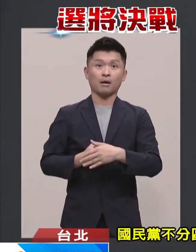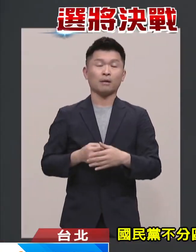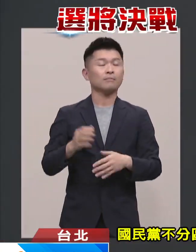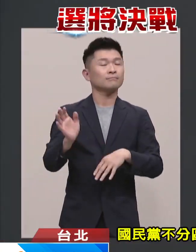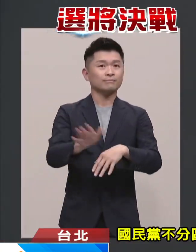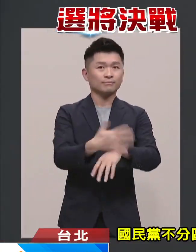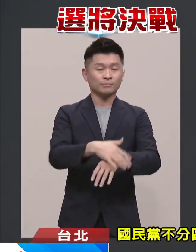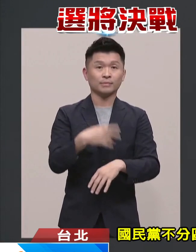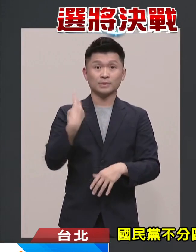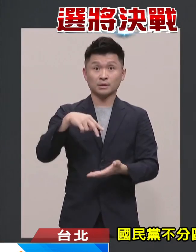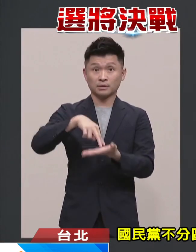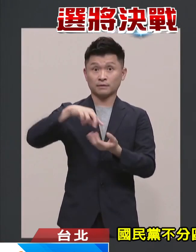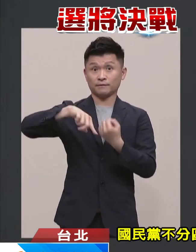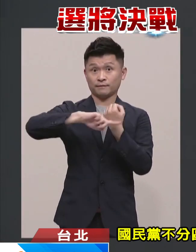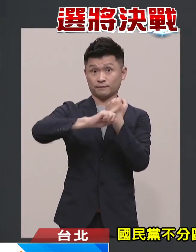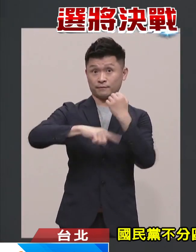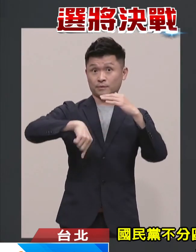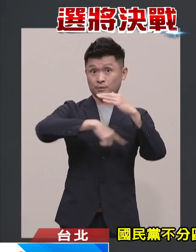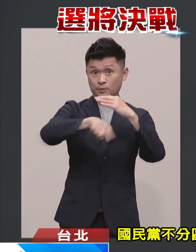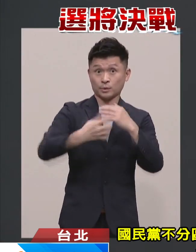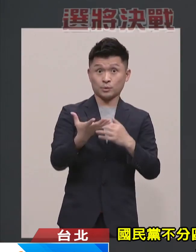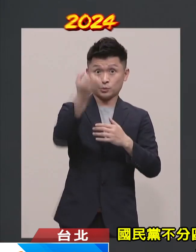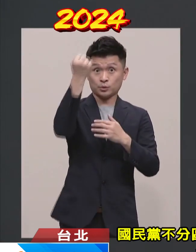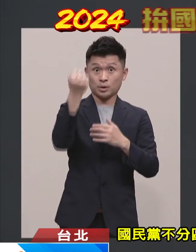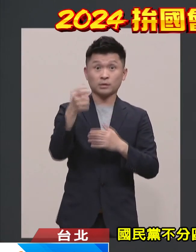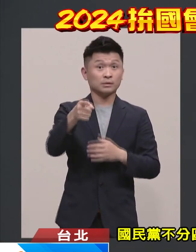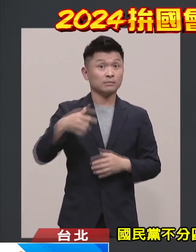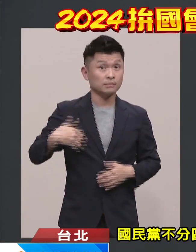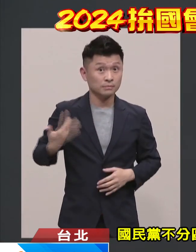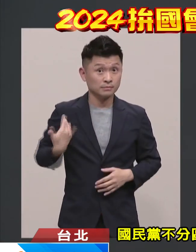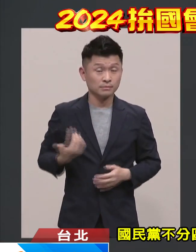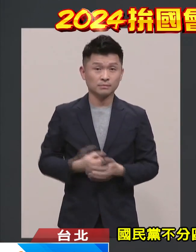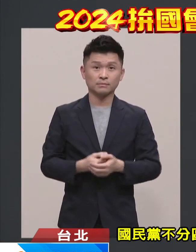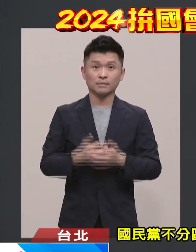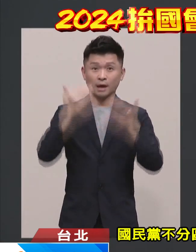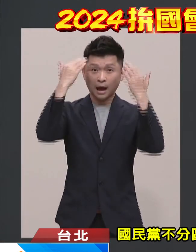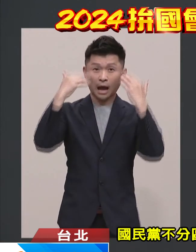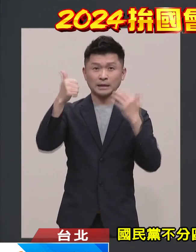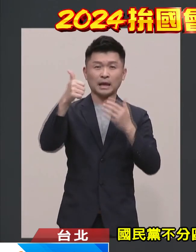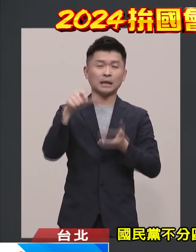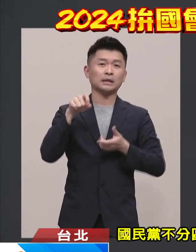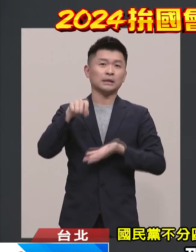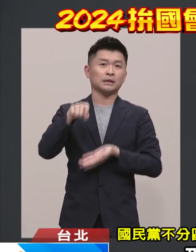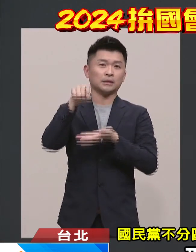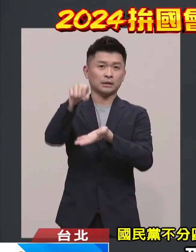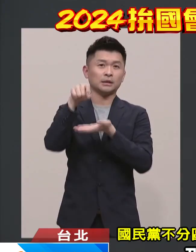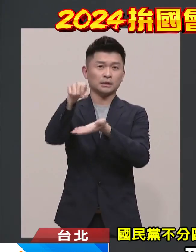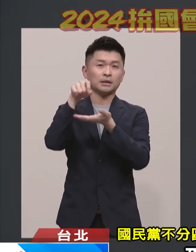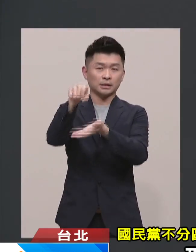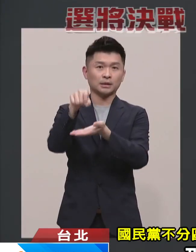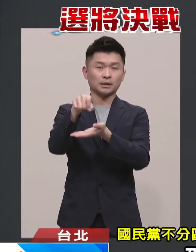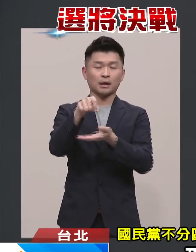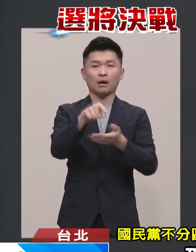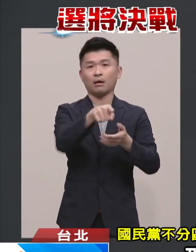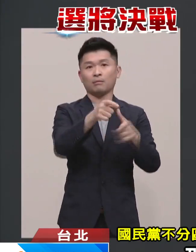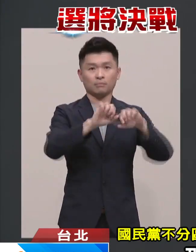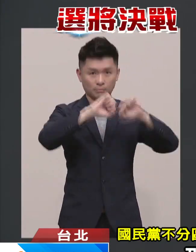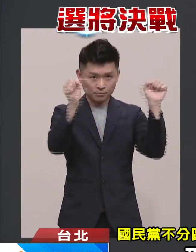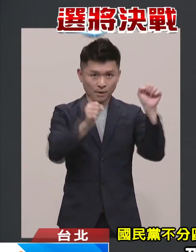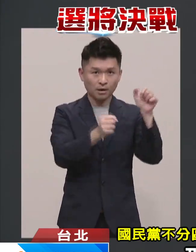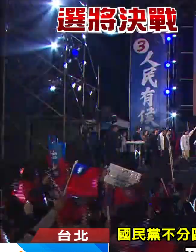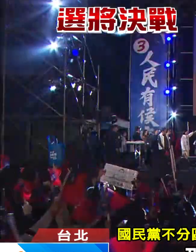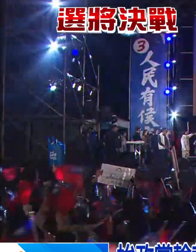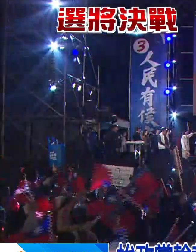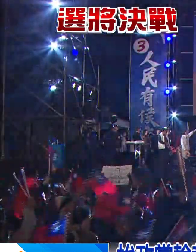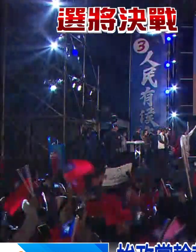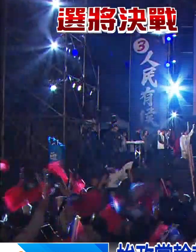院的职权，难道你民进党都不知道吗？把韩国瑜不断的抬出来去谈，那只能暴露你对于他的恐